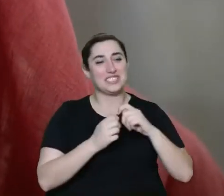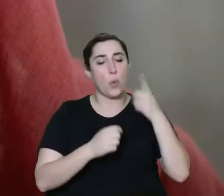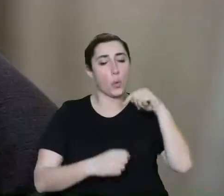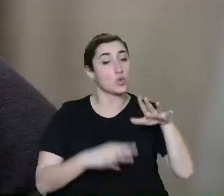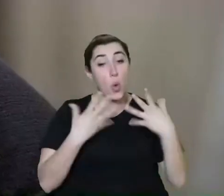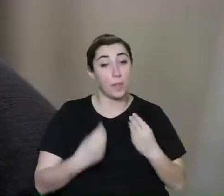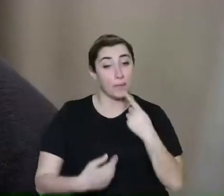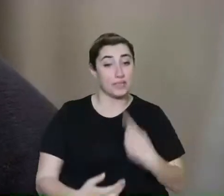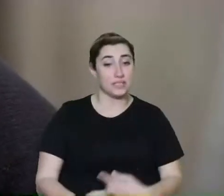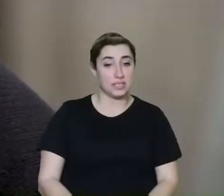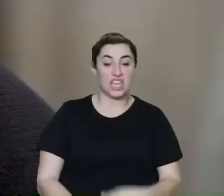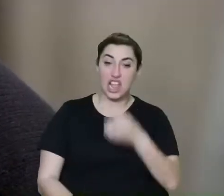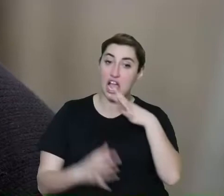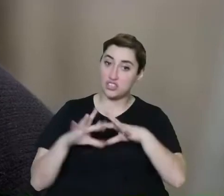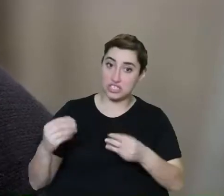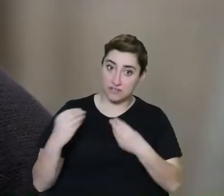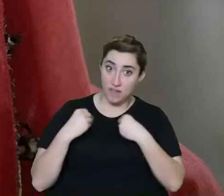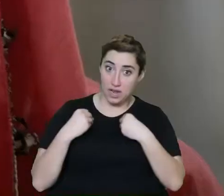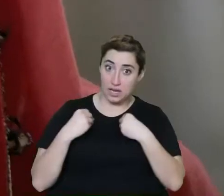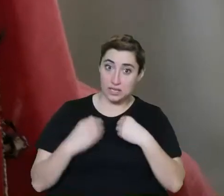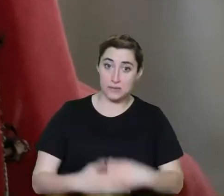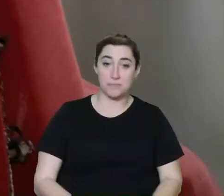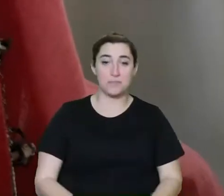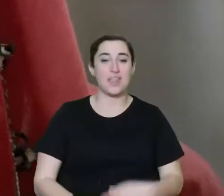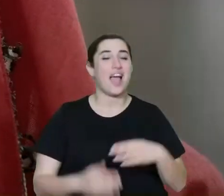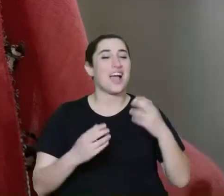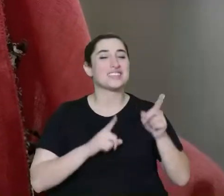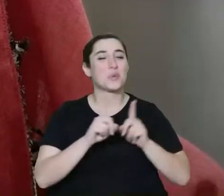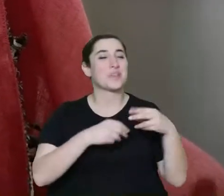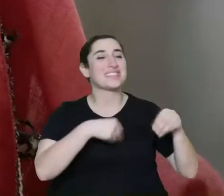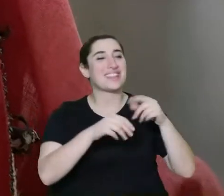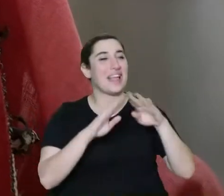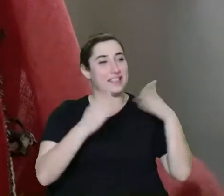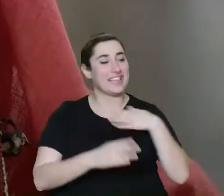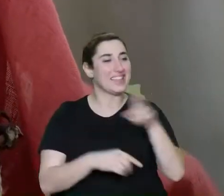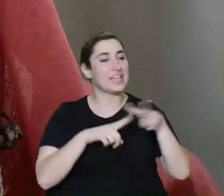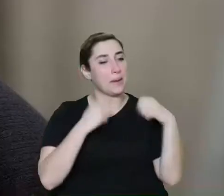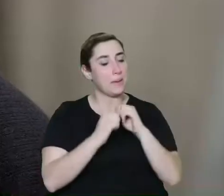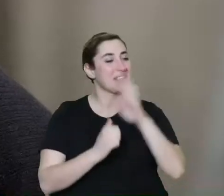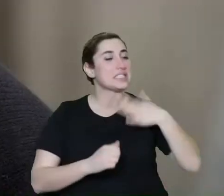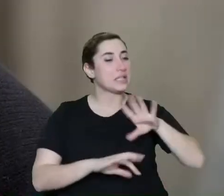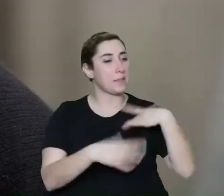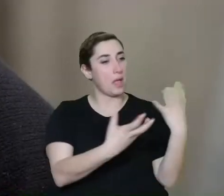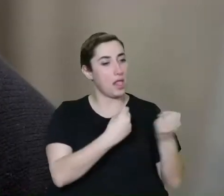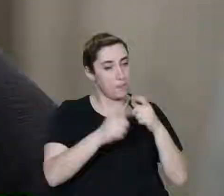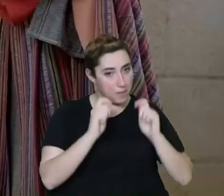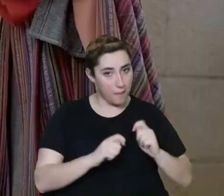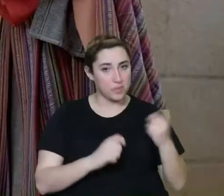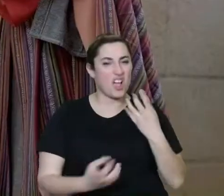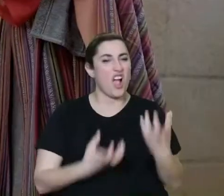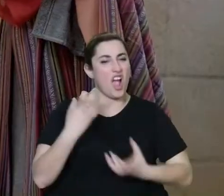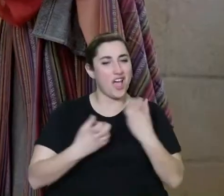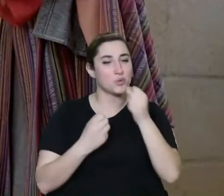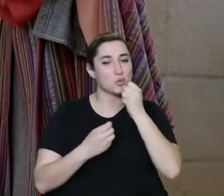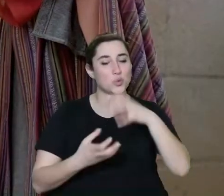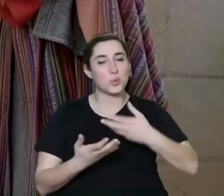dedi. İlaç hazır ediverdi mi? Aktar'a gönderdi. Kirayla gidip istediklerini aldık. Kaynatıp